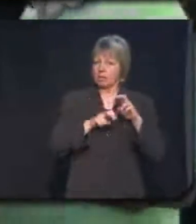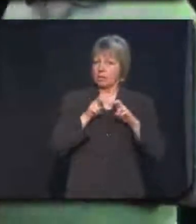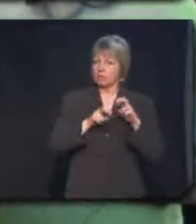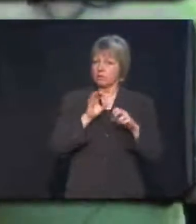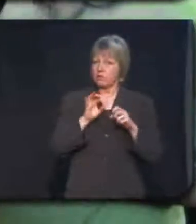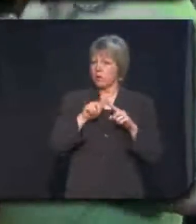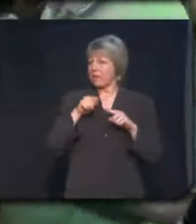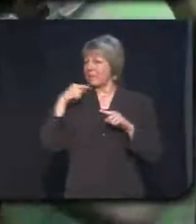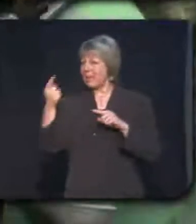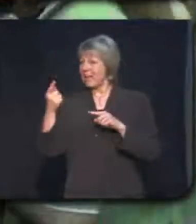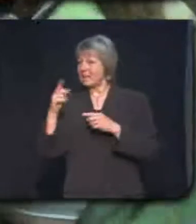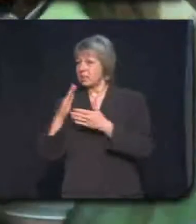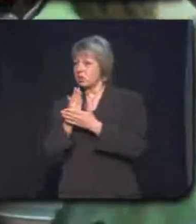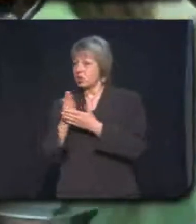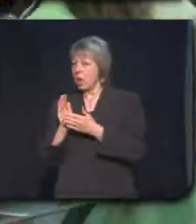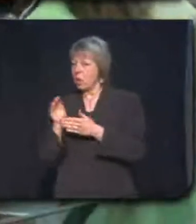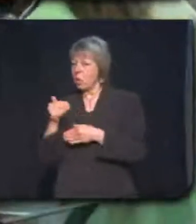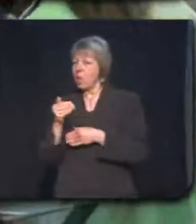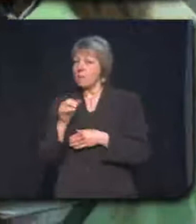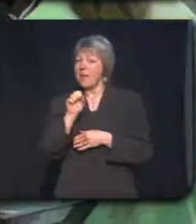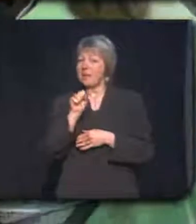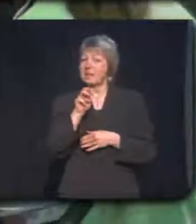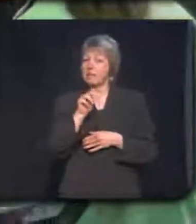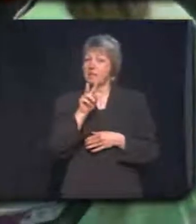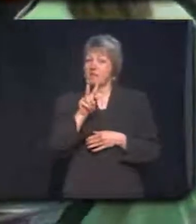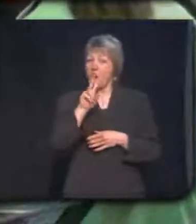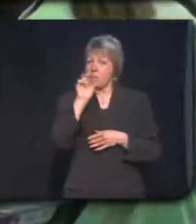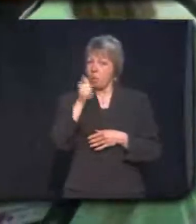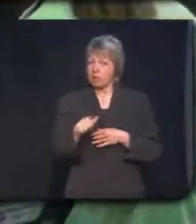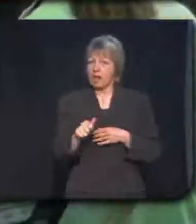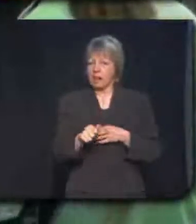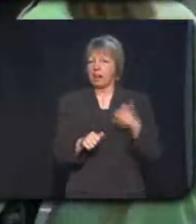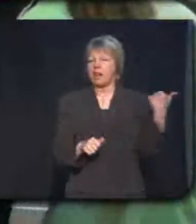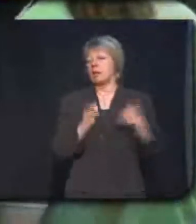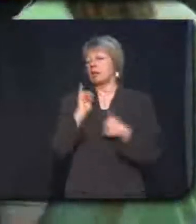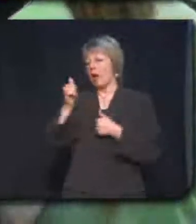Entscheidung über dieses smv-modell was wir noch entscheiden werden